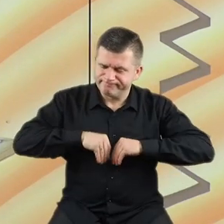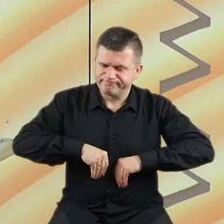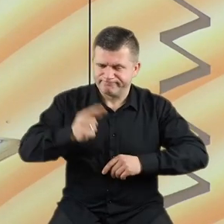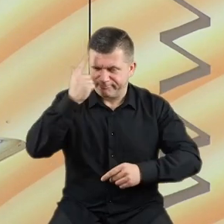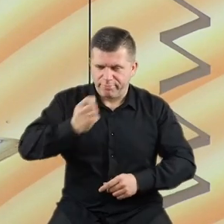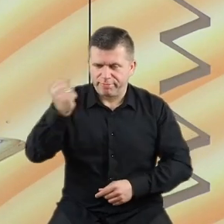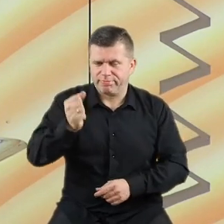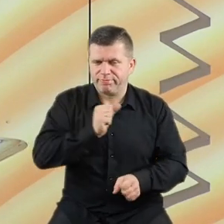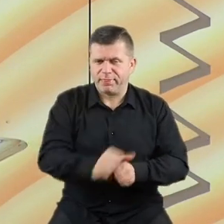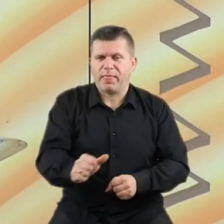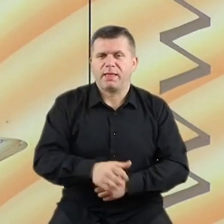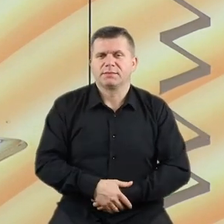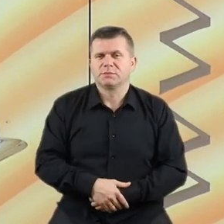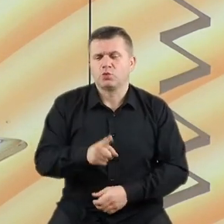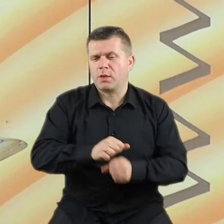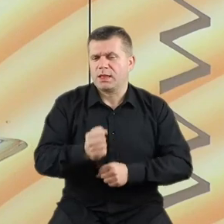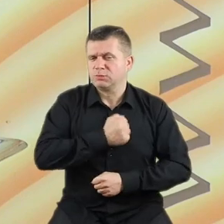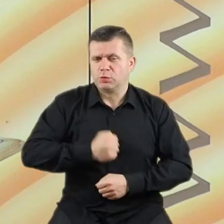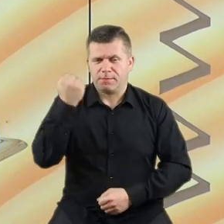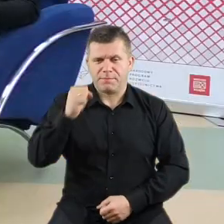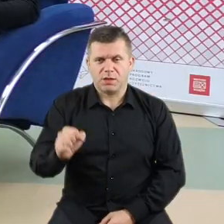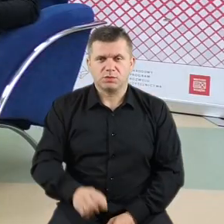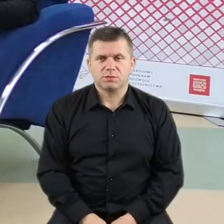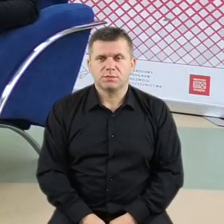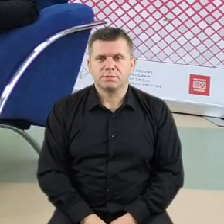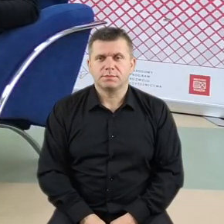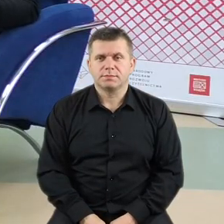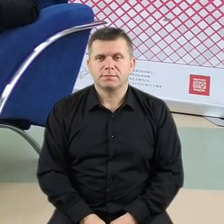ludziach tli. To jest smutne bardzo.